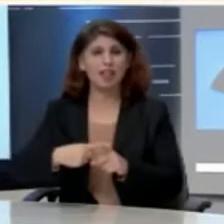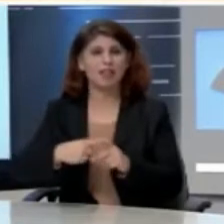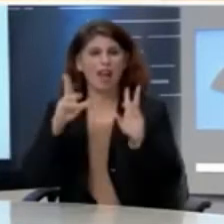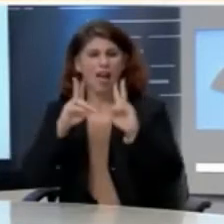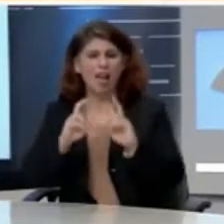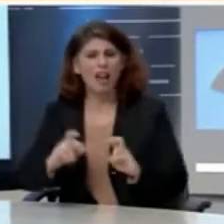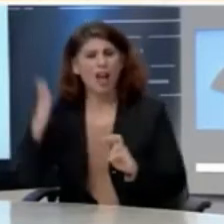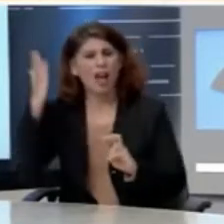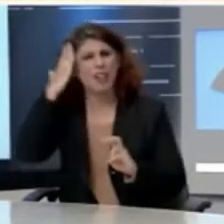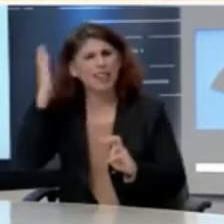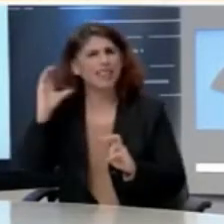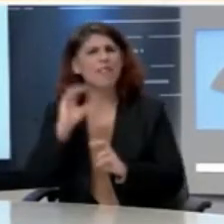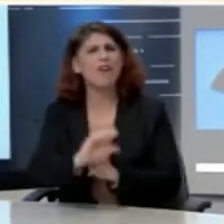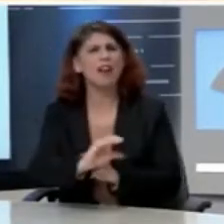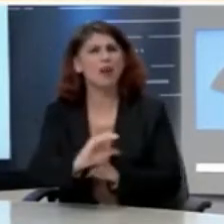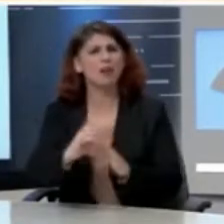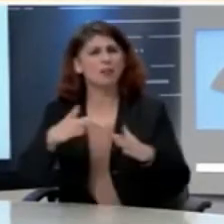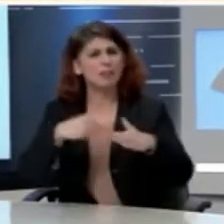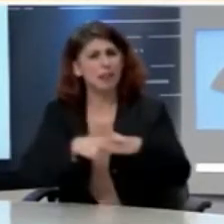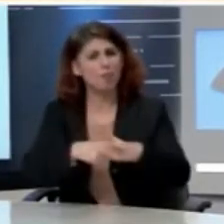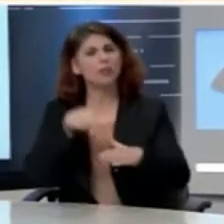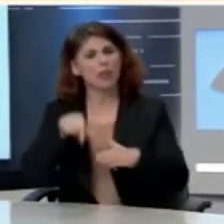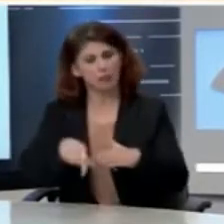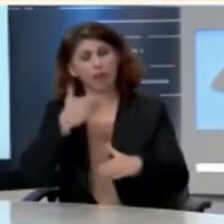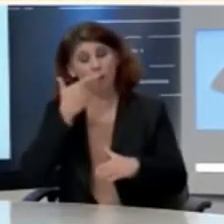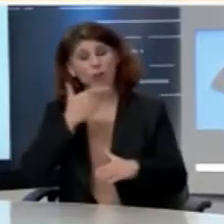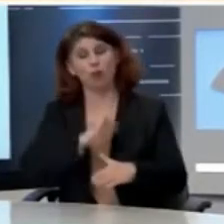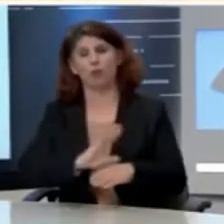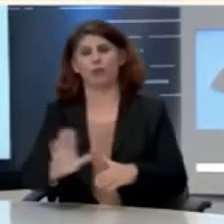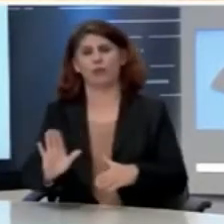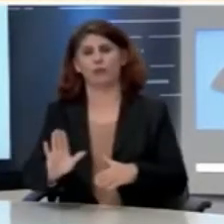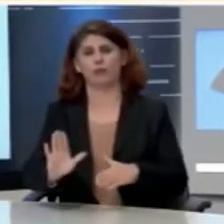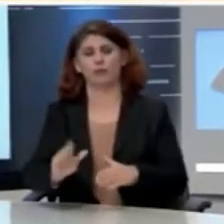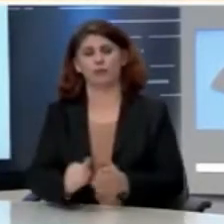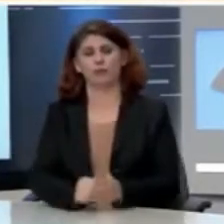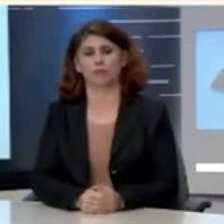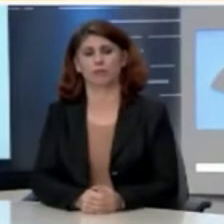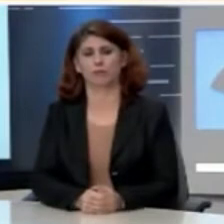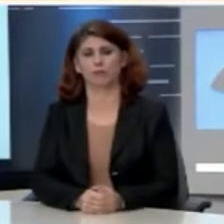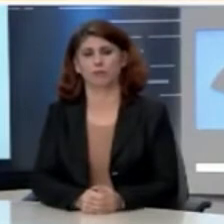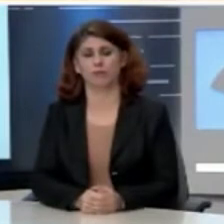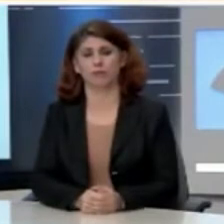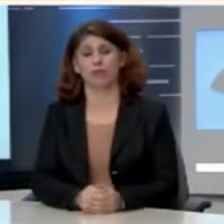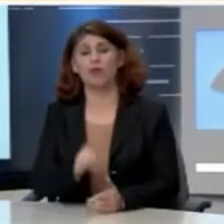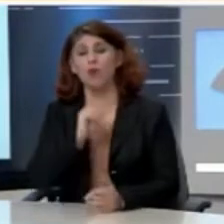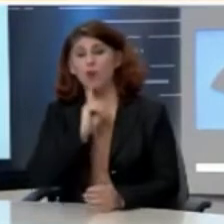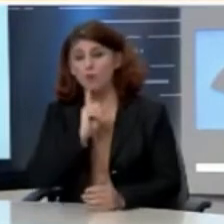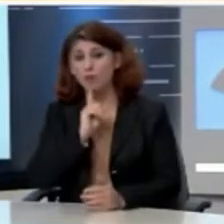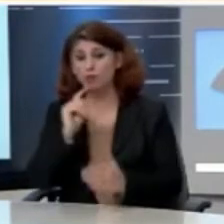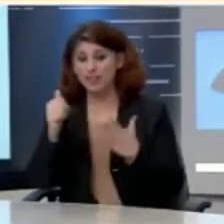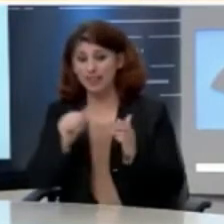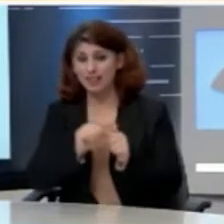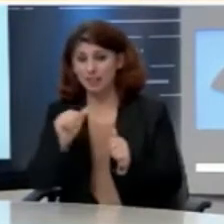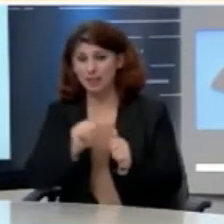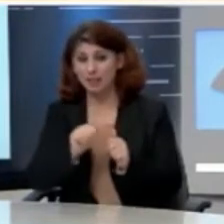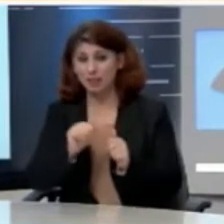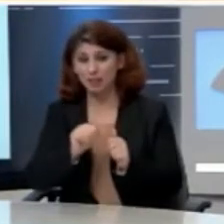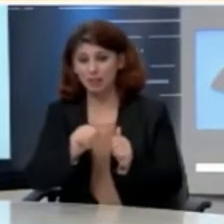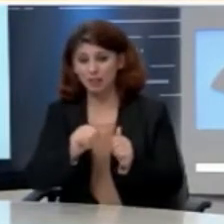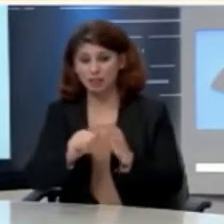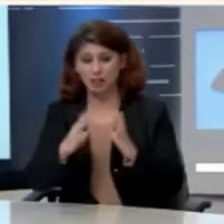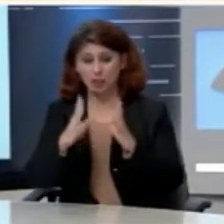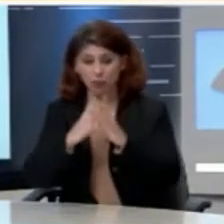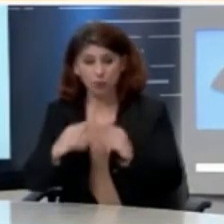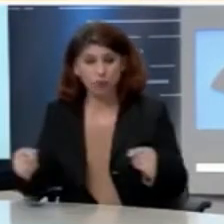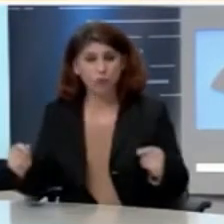σας, θα λογοδοτήσετε. Όπως και για το γεγονός ότι σε 6 μήνες χάσατε αυτά τα δισεκατομμύρια,